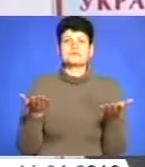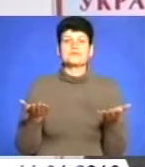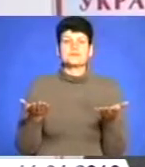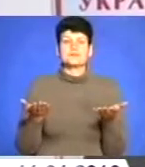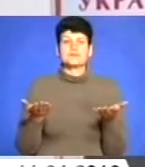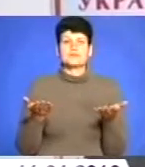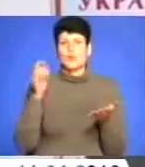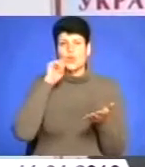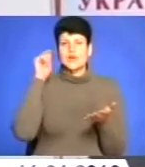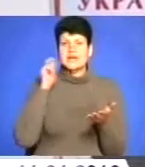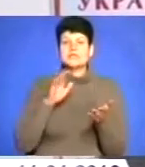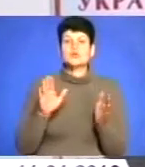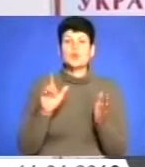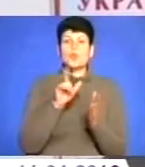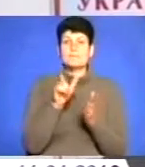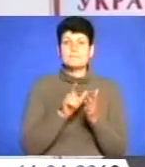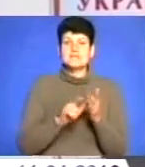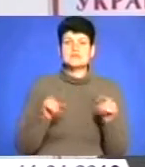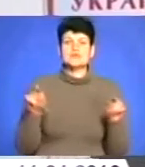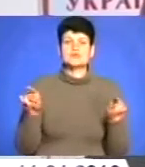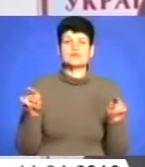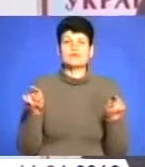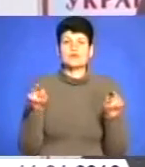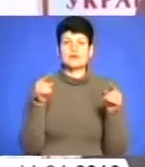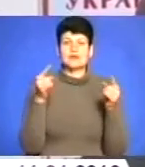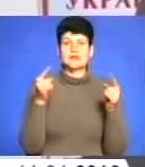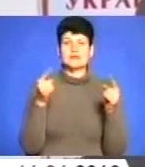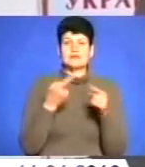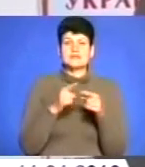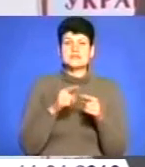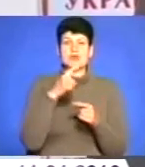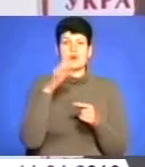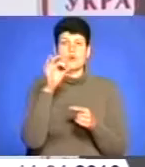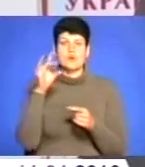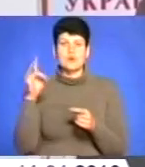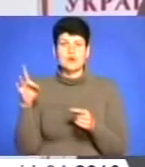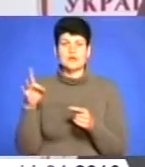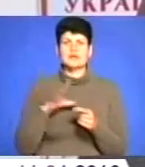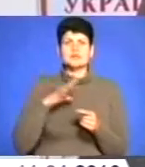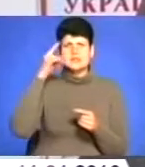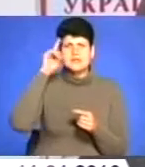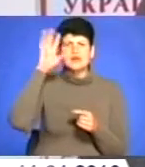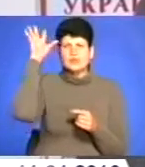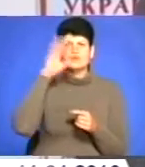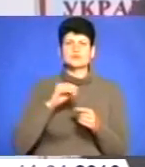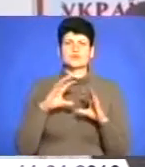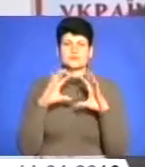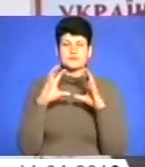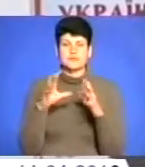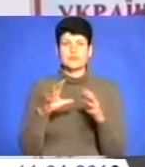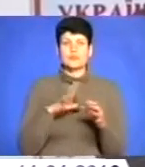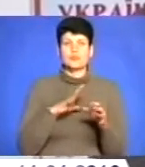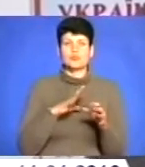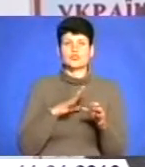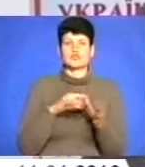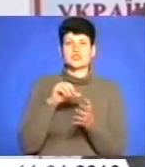цю українську пісню, створив цей гомін, хор «Гомін», який був знаний на весь світ. Був